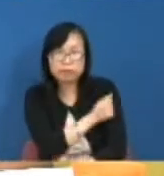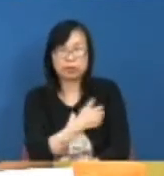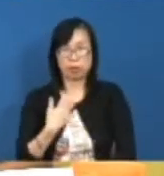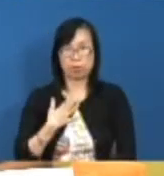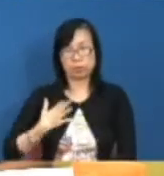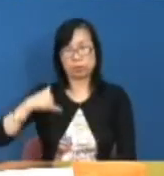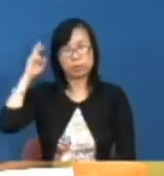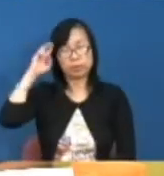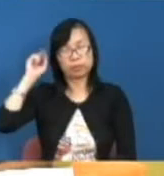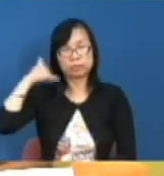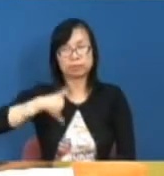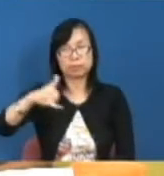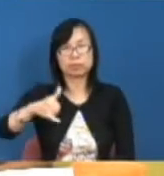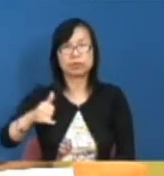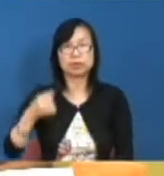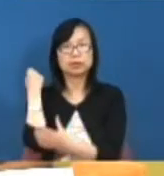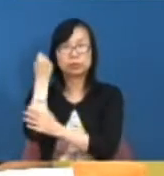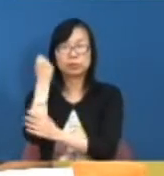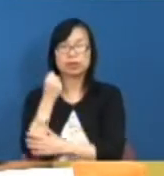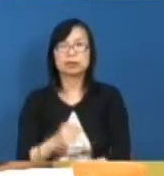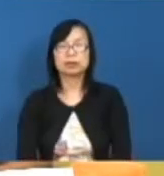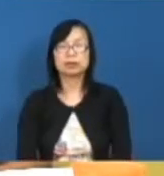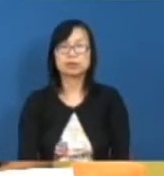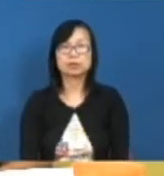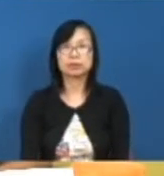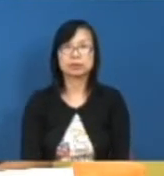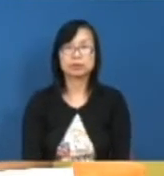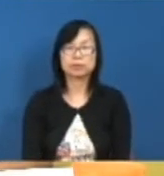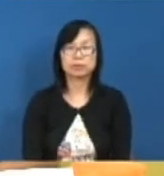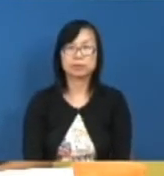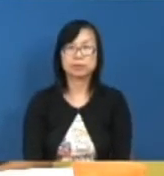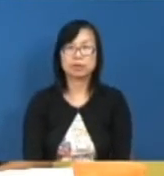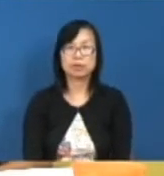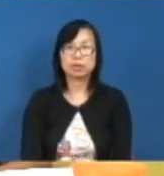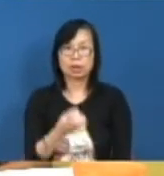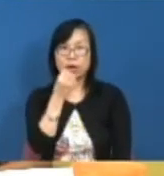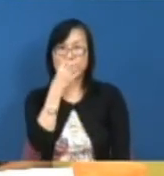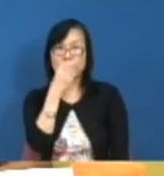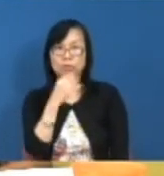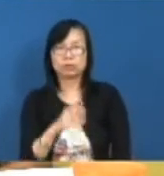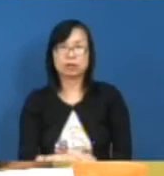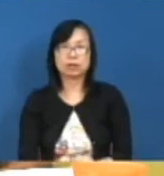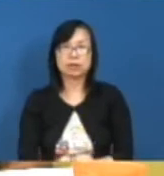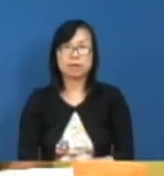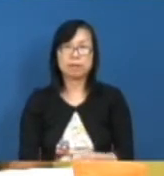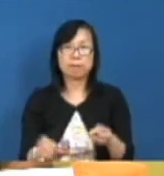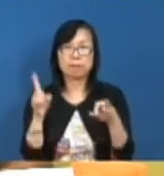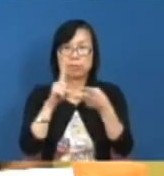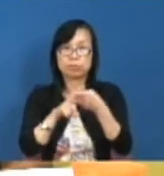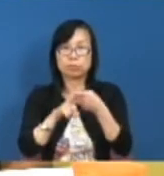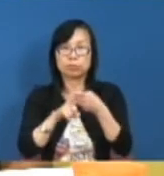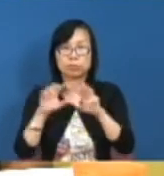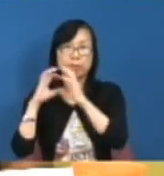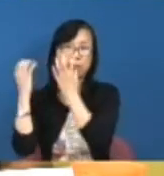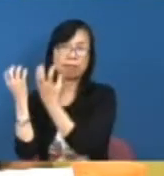啊，係咪啊，阿哥？所以我覺得即係香港嘅泛民主派真係老實講，你自己翻去諗